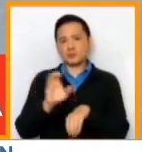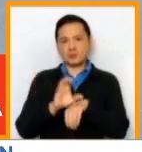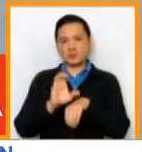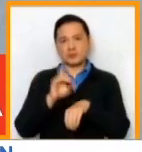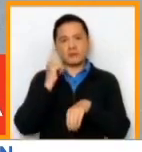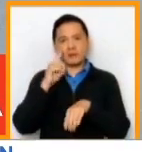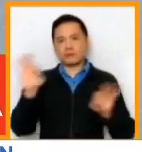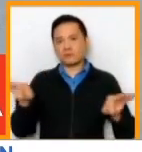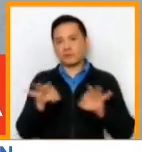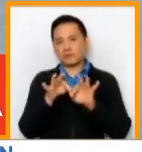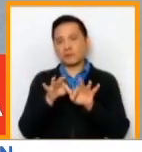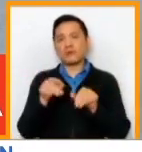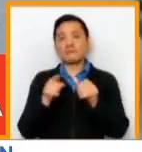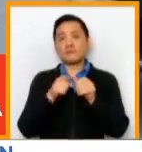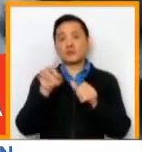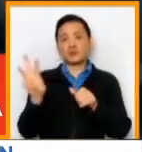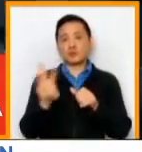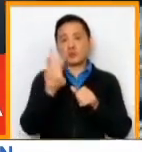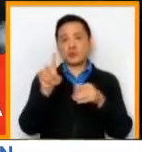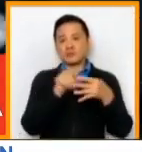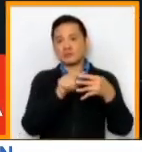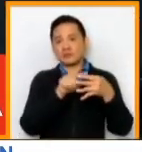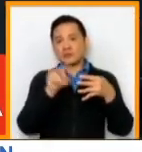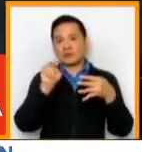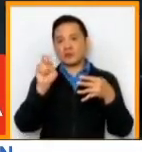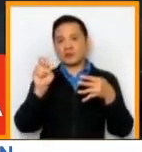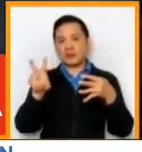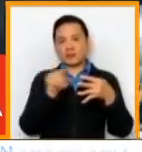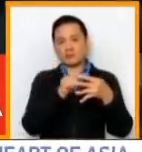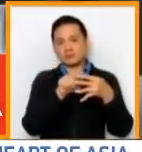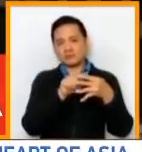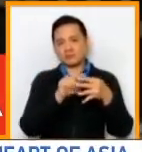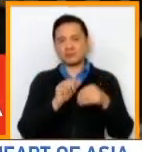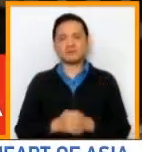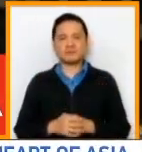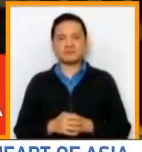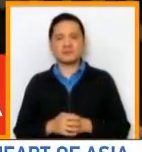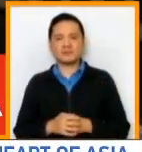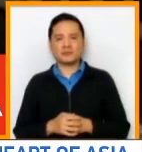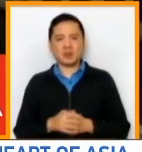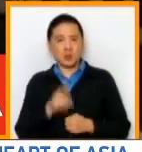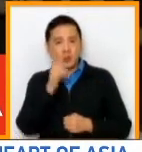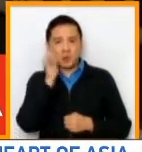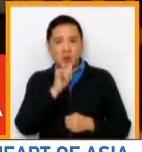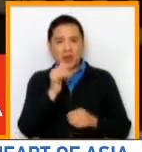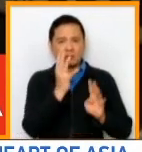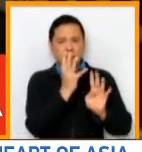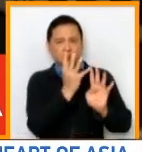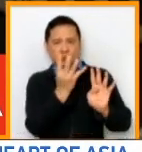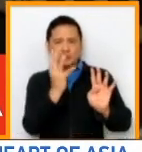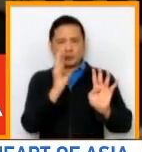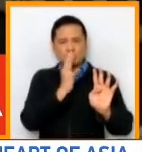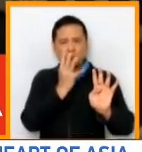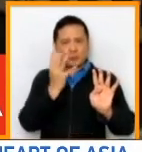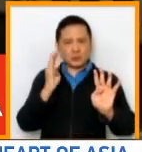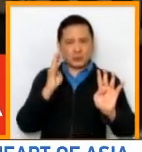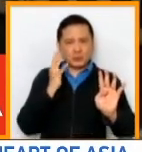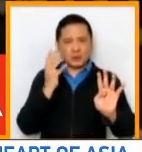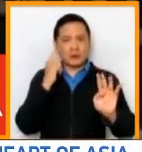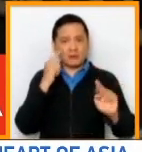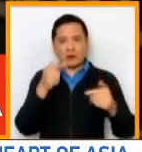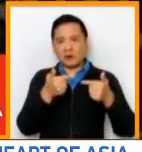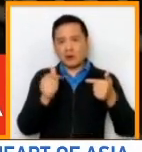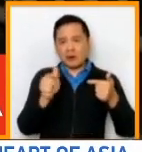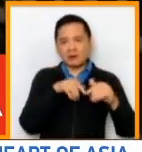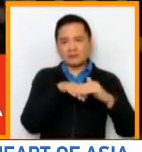Wednesday sa buwan ng Nobyembre. Naabutan nga naming mahaba na ang pila ng mga deboto sa entrance ng simbahan kanina